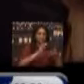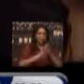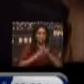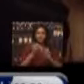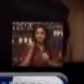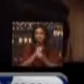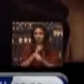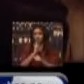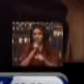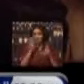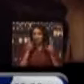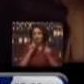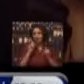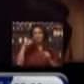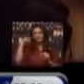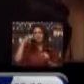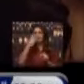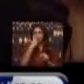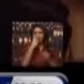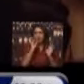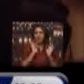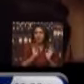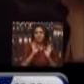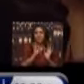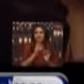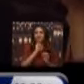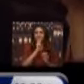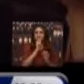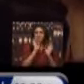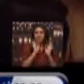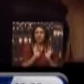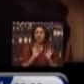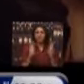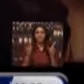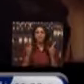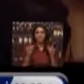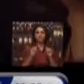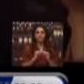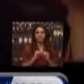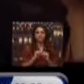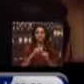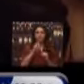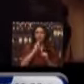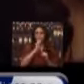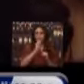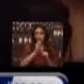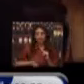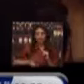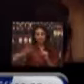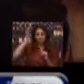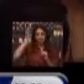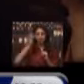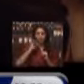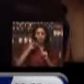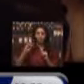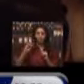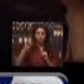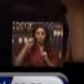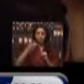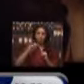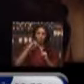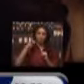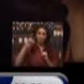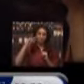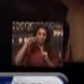تلفزيون. المهم ان هو صمم، وكان مفيد فوزي عايزني، فضل ورايا